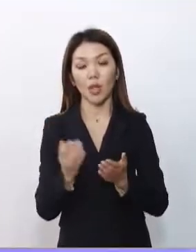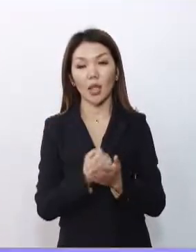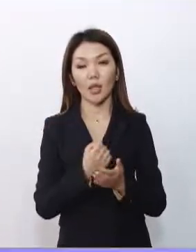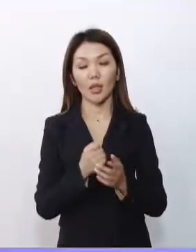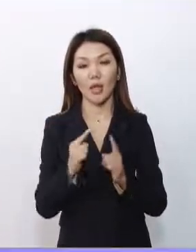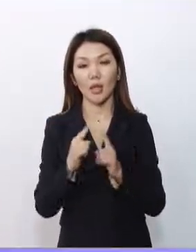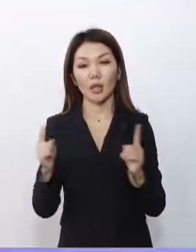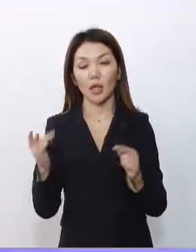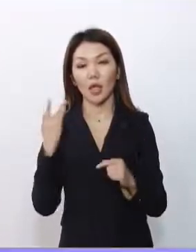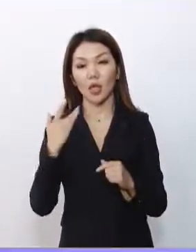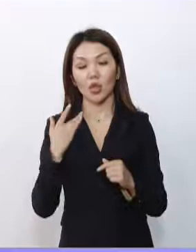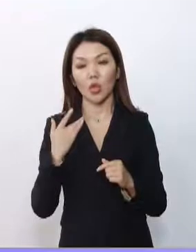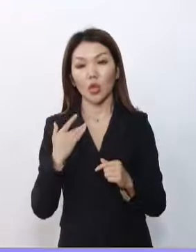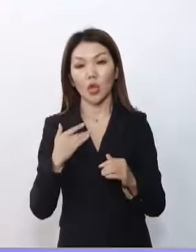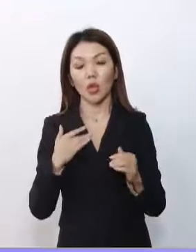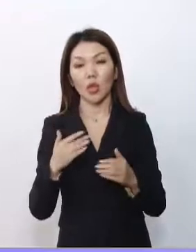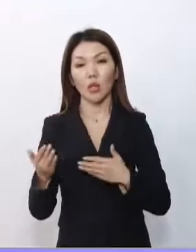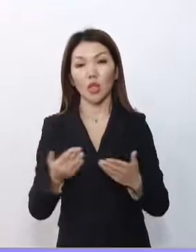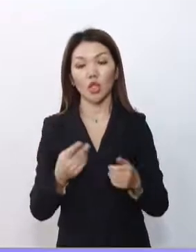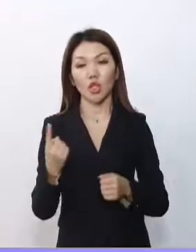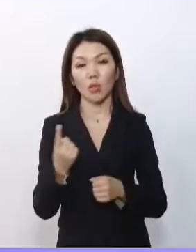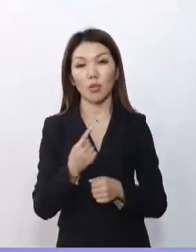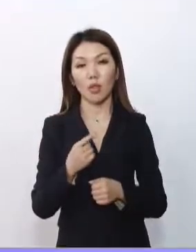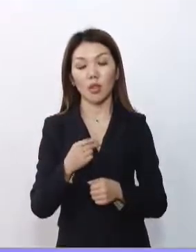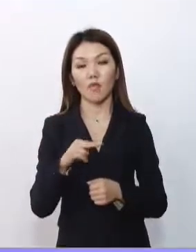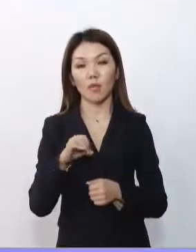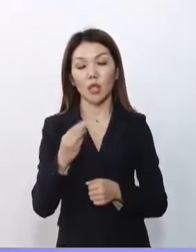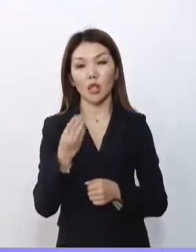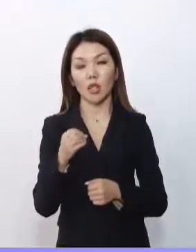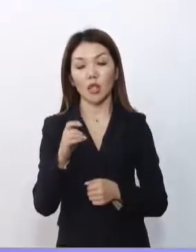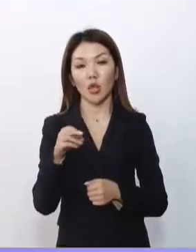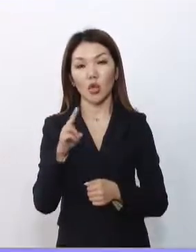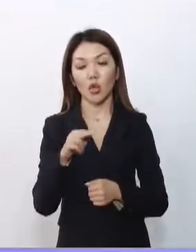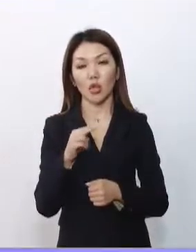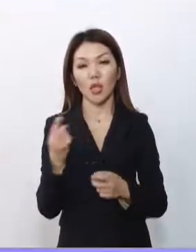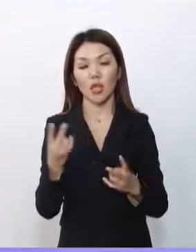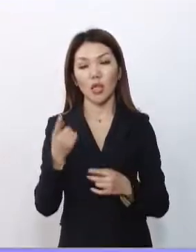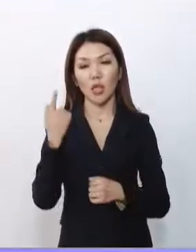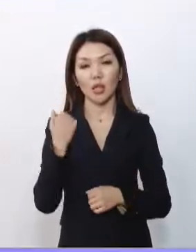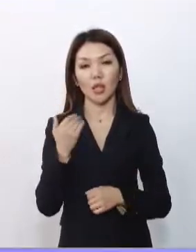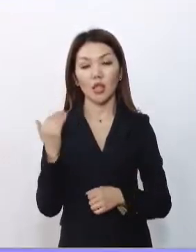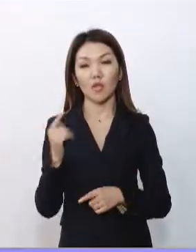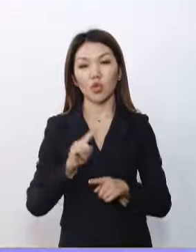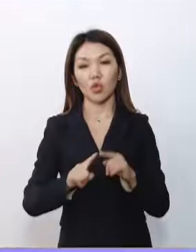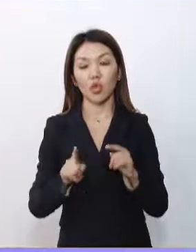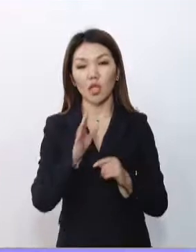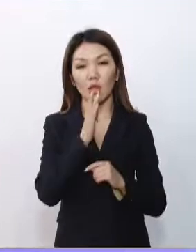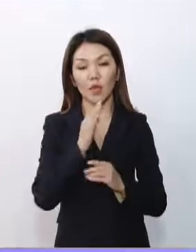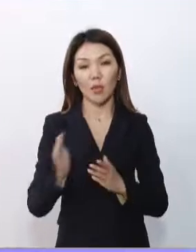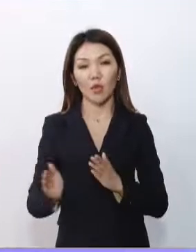расстояние которое прошел первый пешеход надо знать его скорость и во время в пути